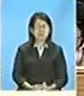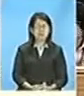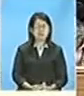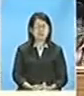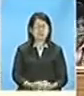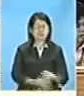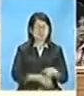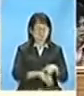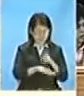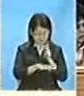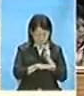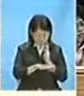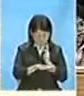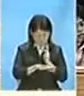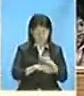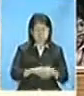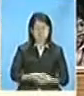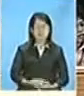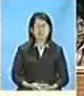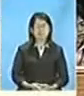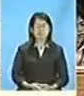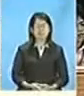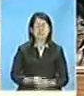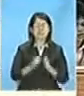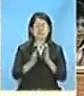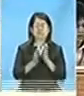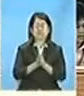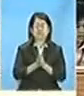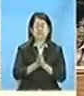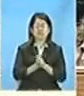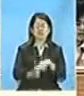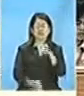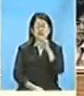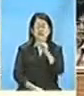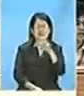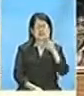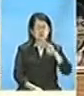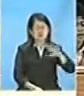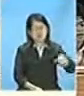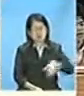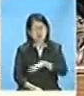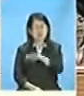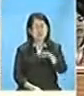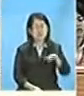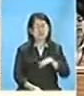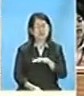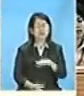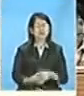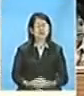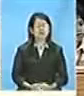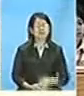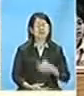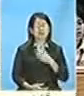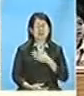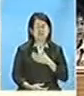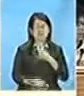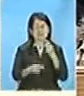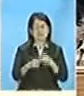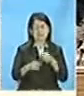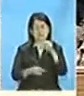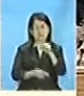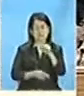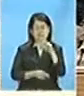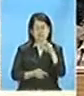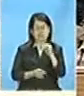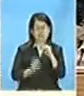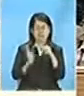กราบเรียนท่านประธานและสมาชิกวุฒิสภาที่เคารพทุกท่านกับผมนายสมัครชว